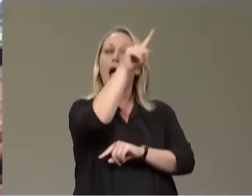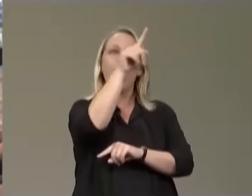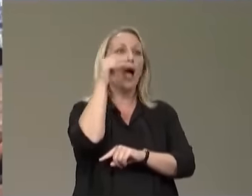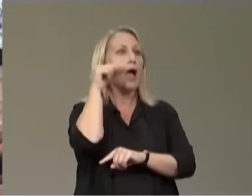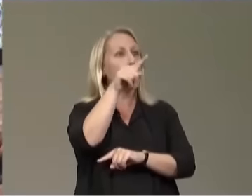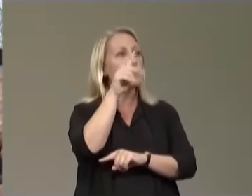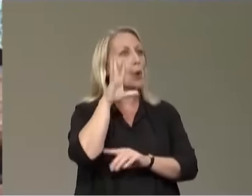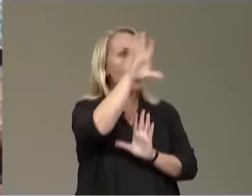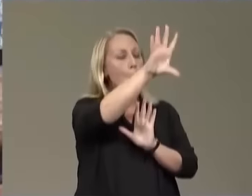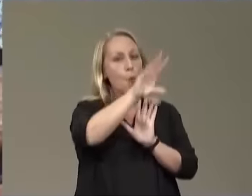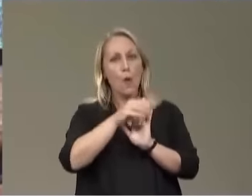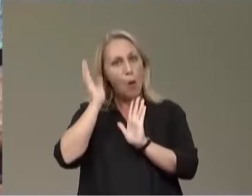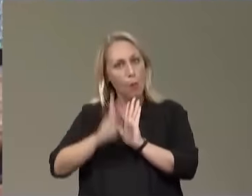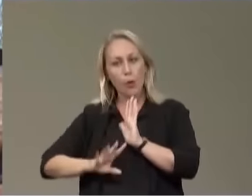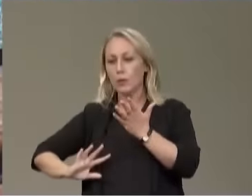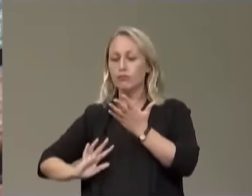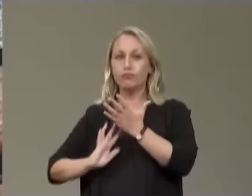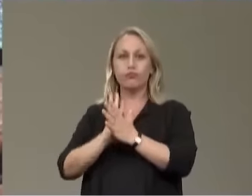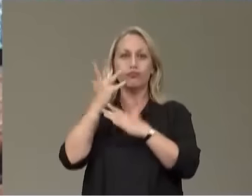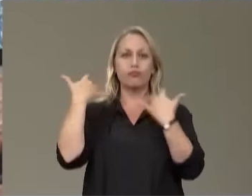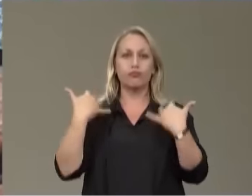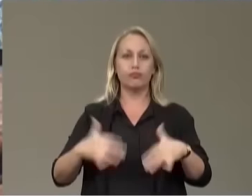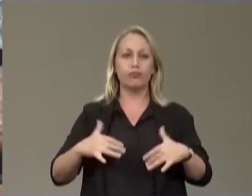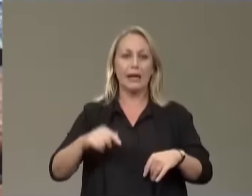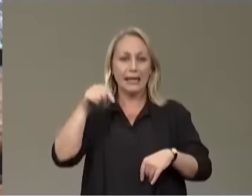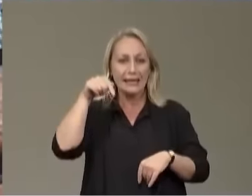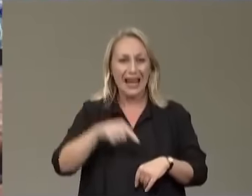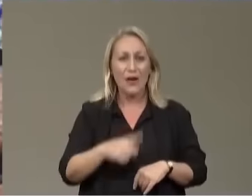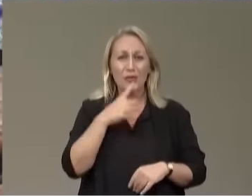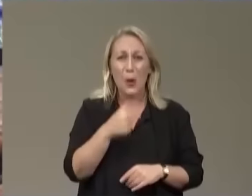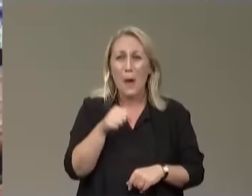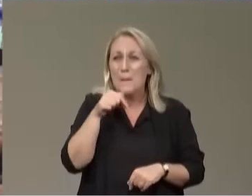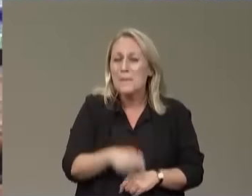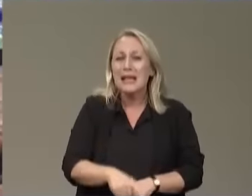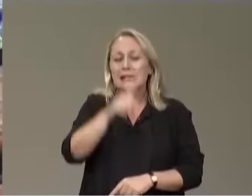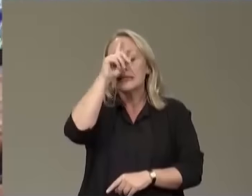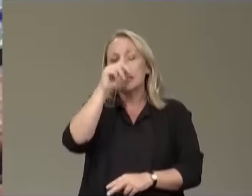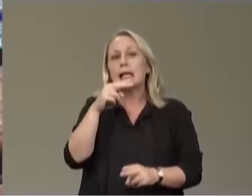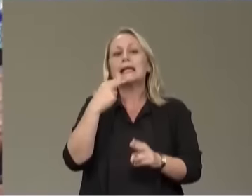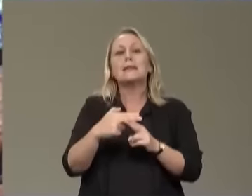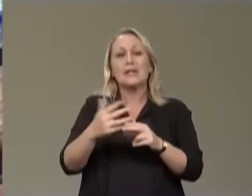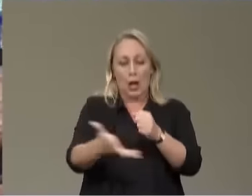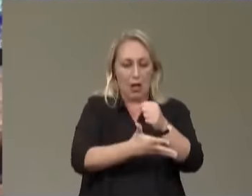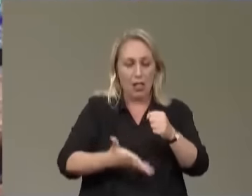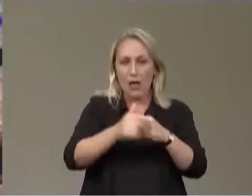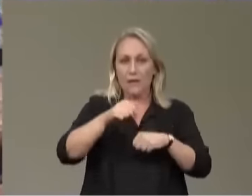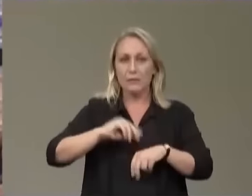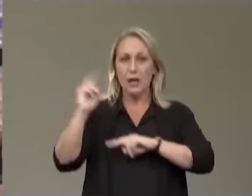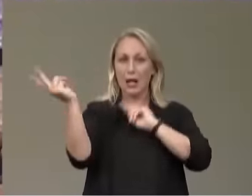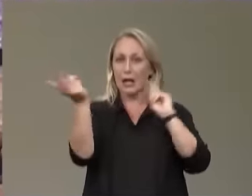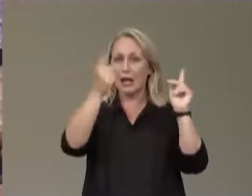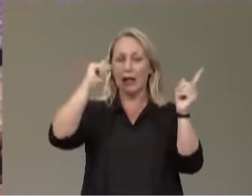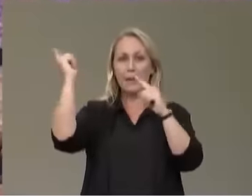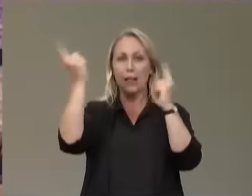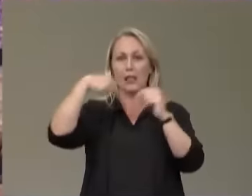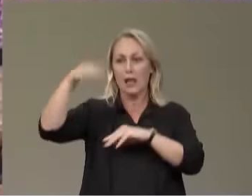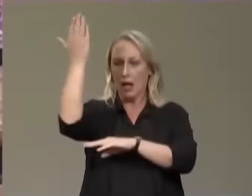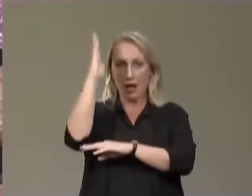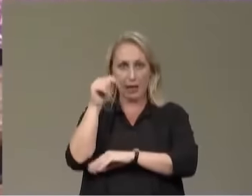οποία μπορούμε να κάνουμε και πόσο σημαντικό είναι αυτό το υπαρξιακό στοίχημα για την αγροτιά σε συνθήκες κλιματικής κρίσης. Και